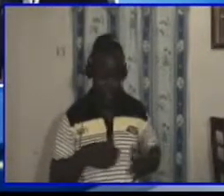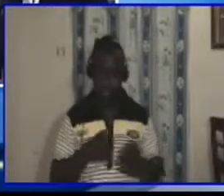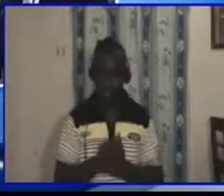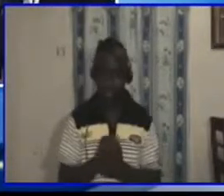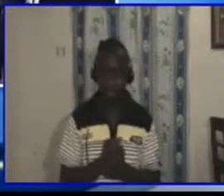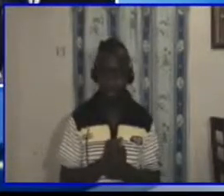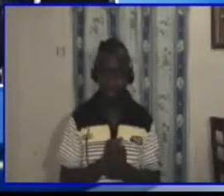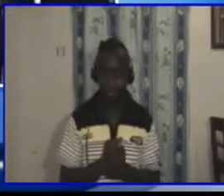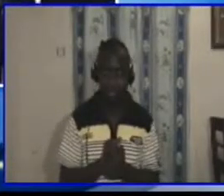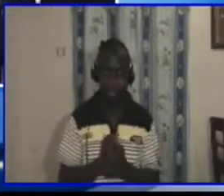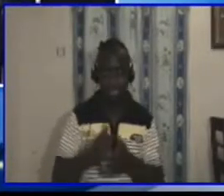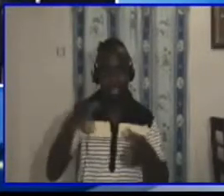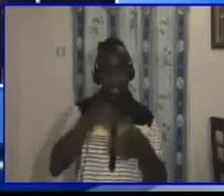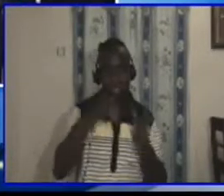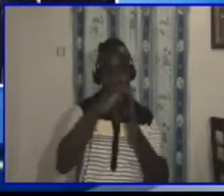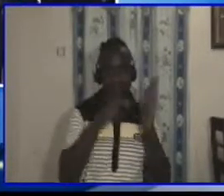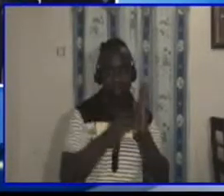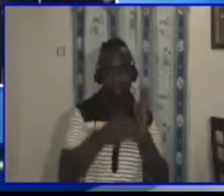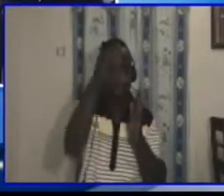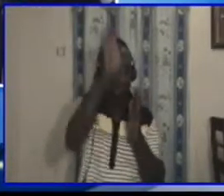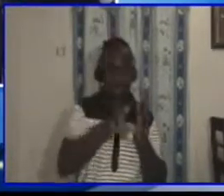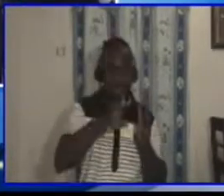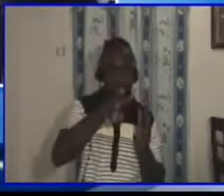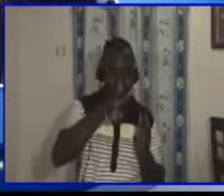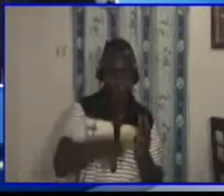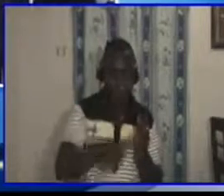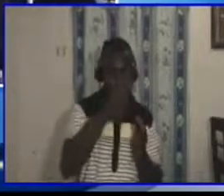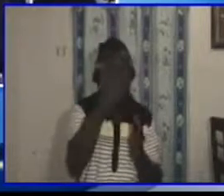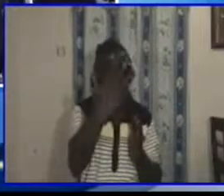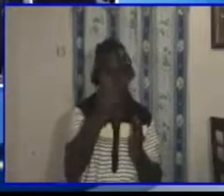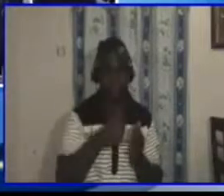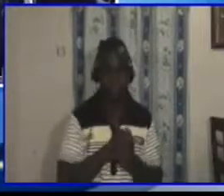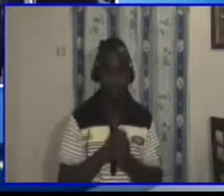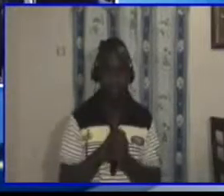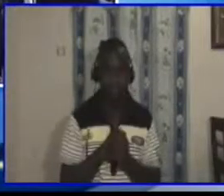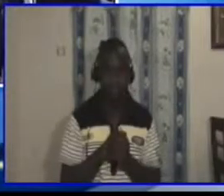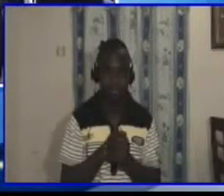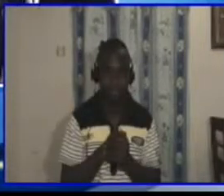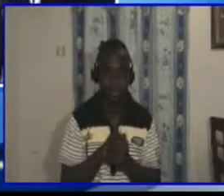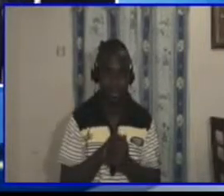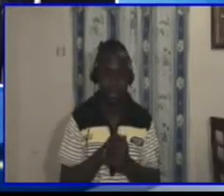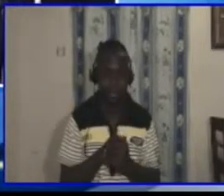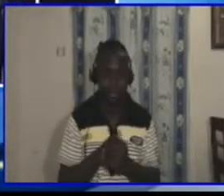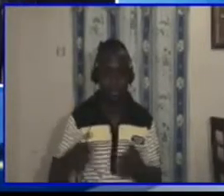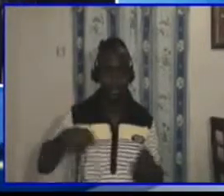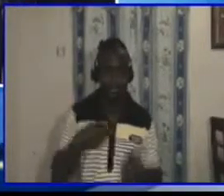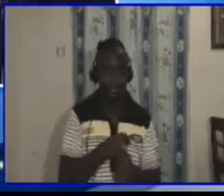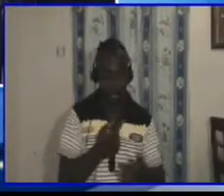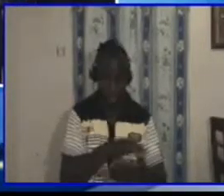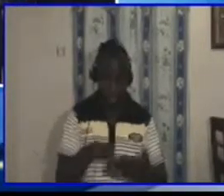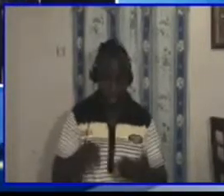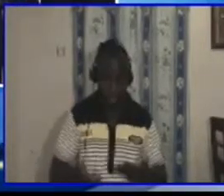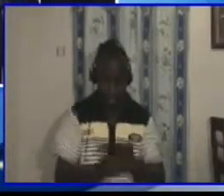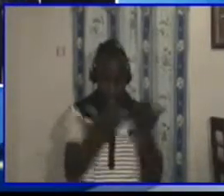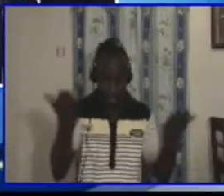e questo noi lo crediamo con tutto il nostro cuore e matteo